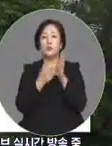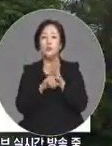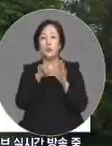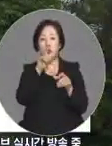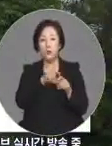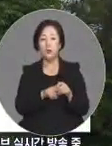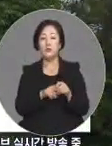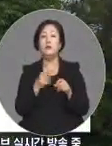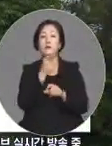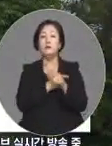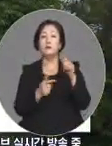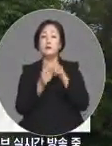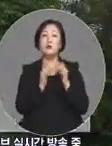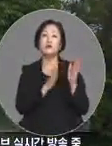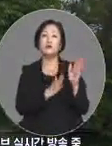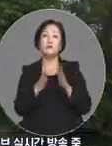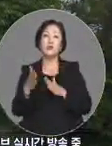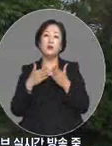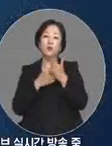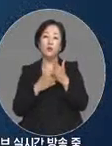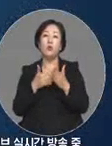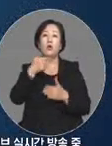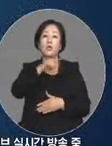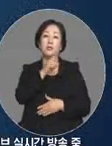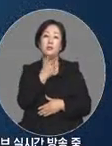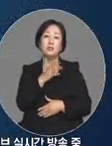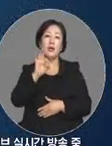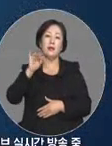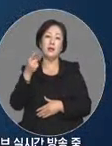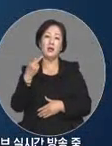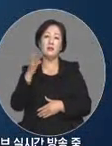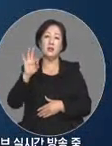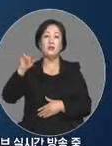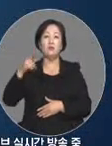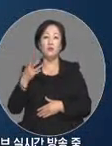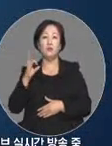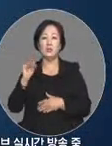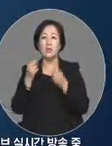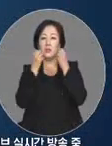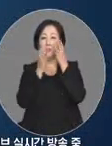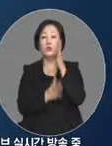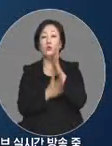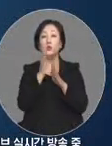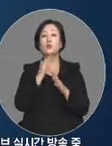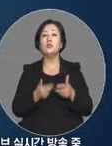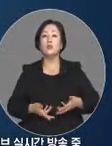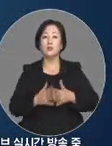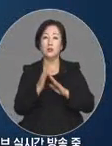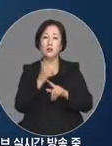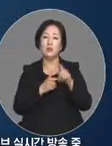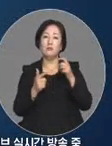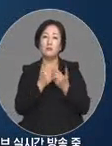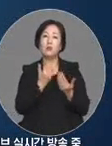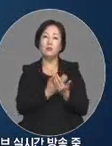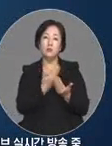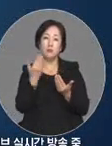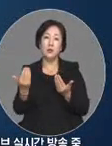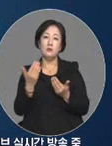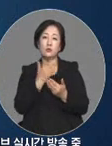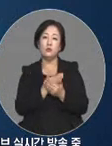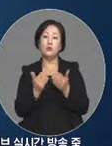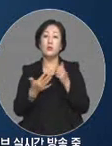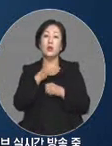용역도 시작됐습니다 부산 기장과 양산 웅상의 신도시가 들어서며 인구 유출이 심화되자